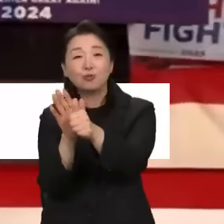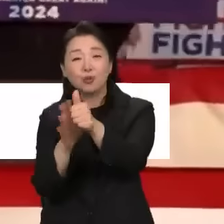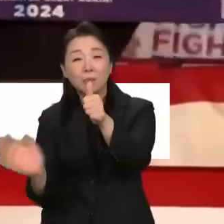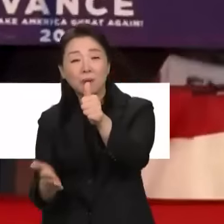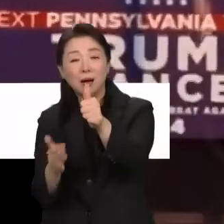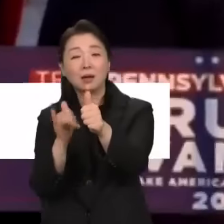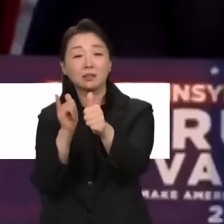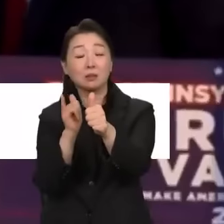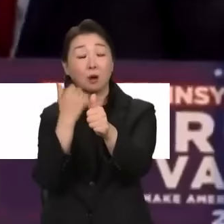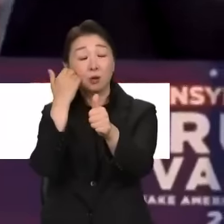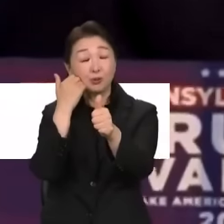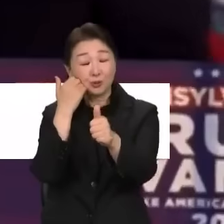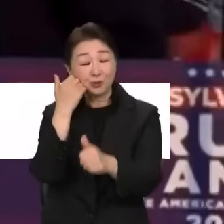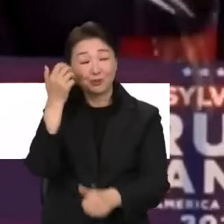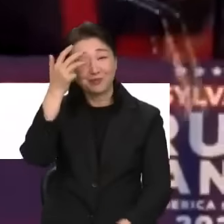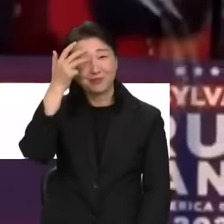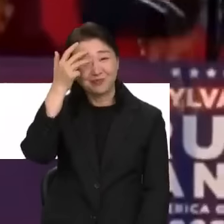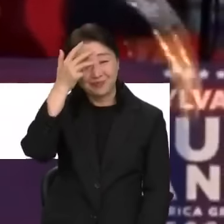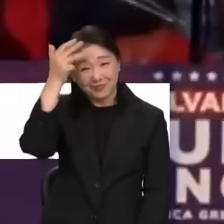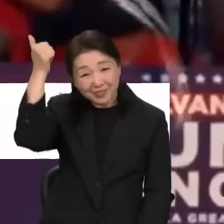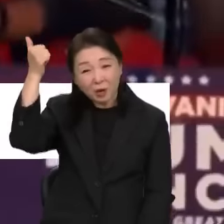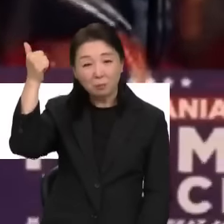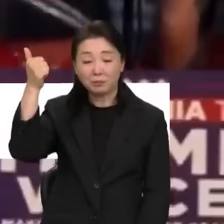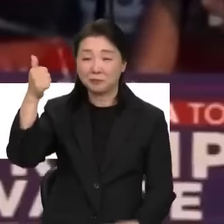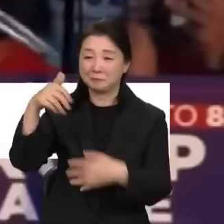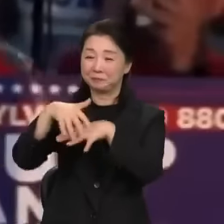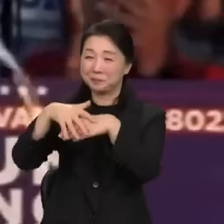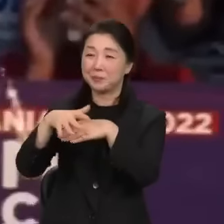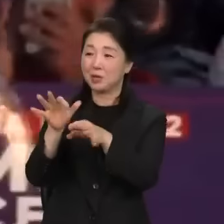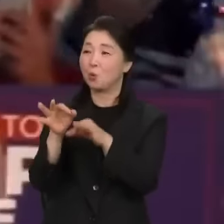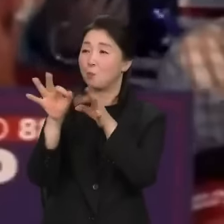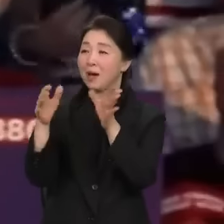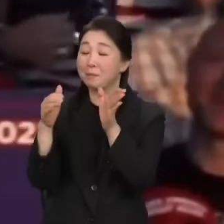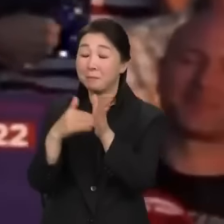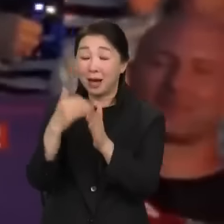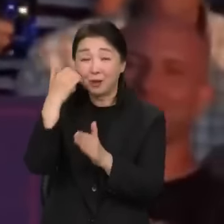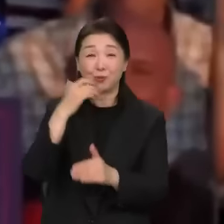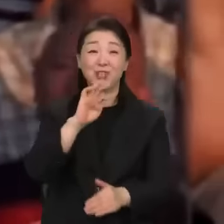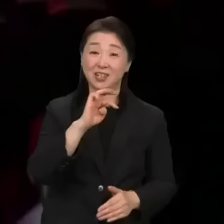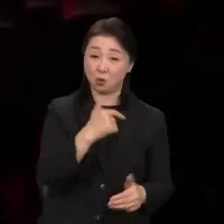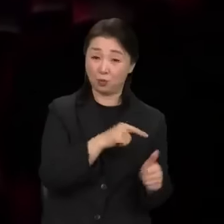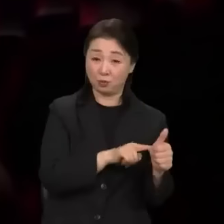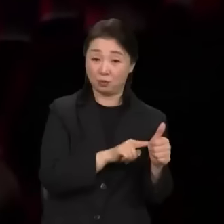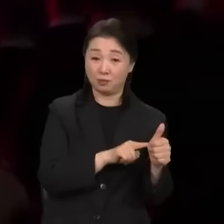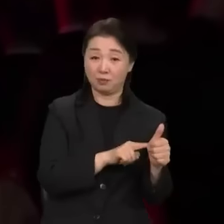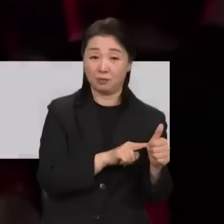있었습니다 트럼프 캠프에 거액을 기부한 일론머스크 테슬라 CEO